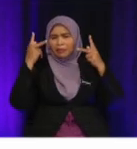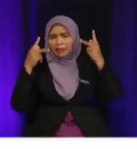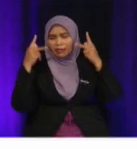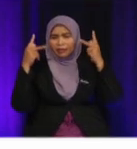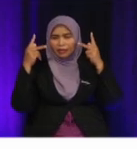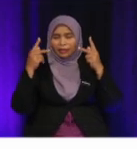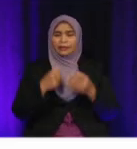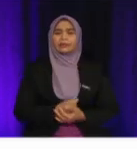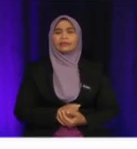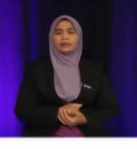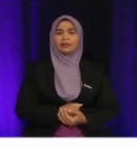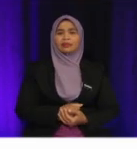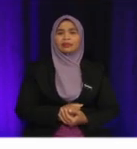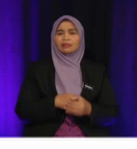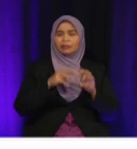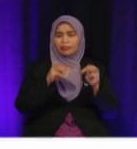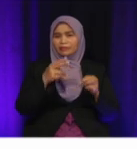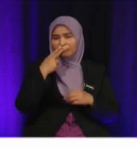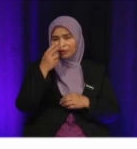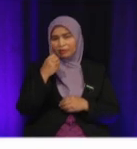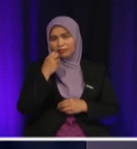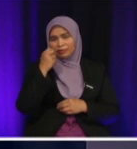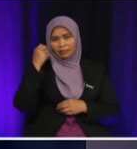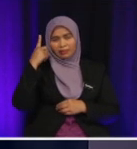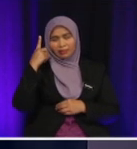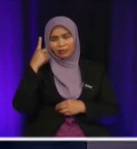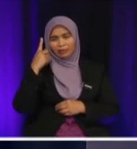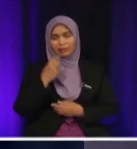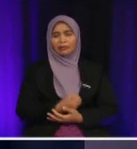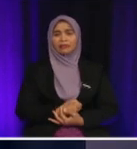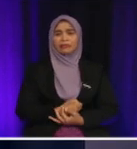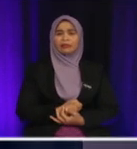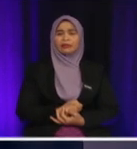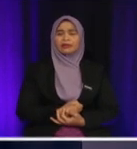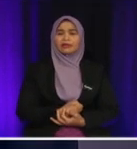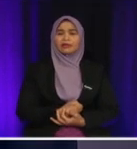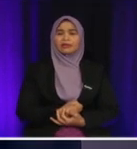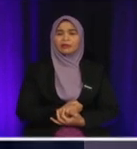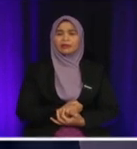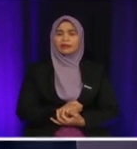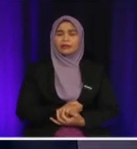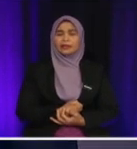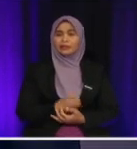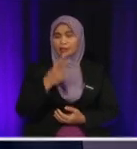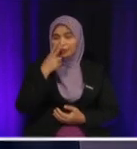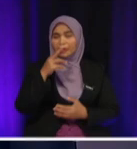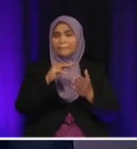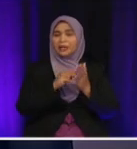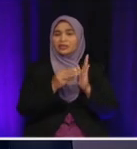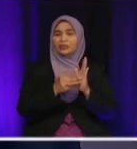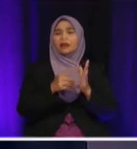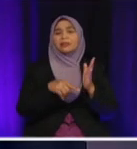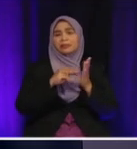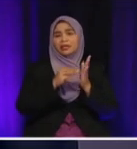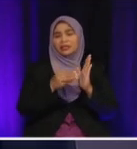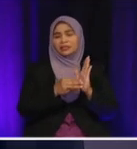Murid-murid pun mungkin fahamlah. Oh, nampak. Minum arak adakah makan pinang tu kira kalau mabuk-mabuk tu arak ke? Akan kita tengok. Kita tengok maksud. Apa